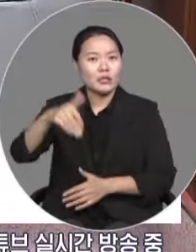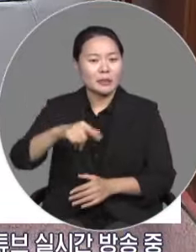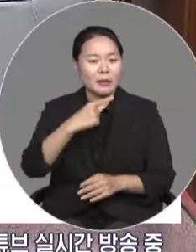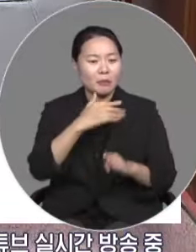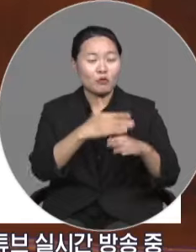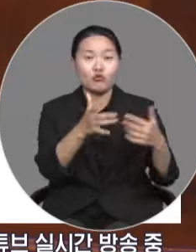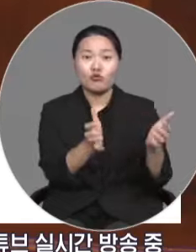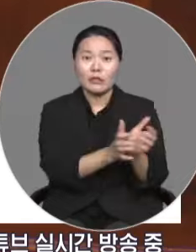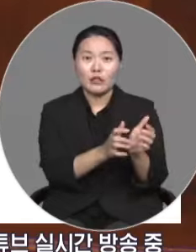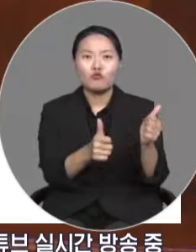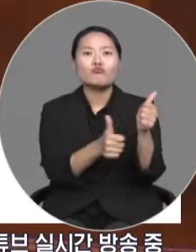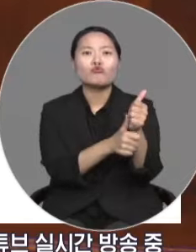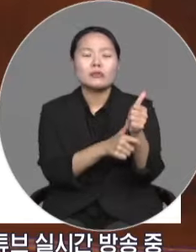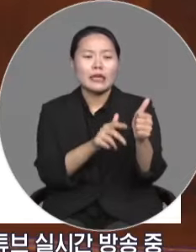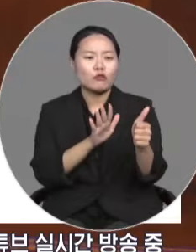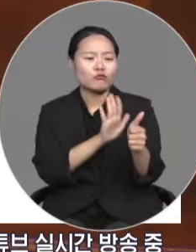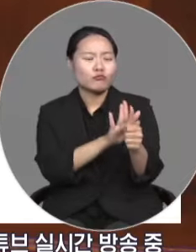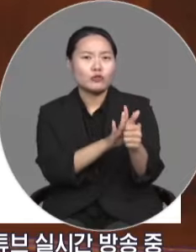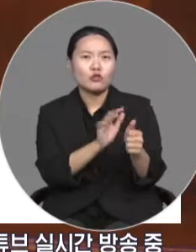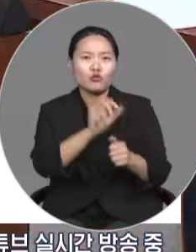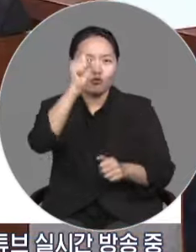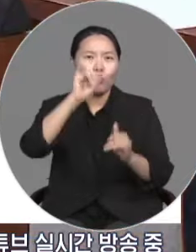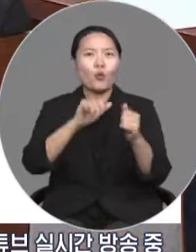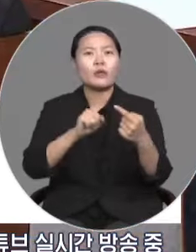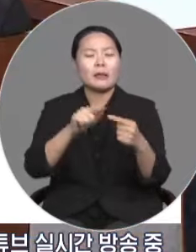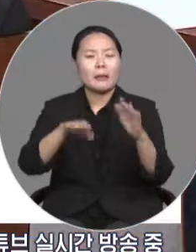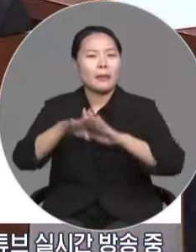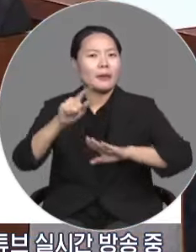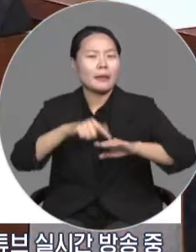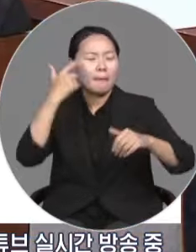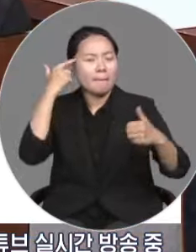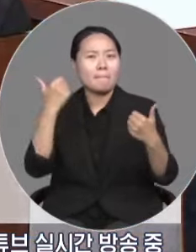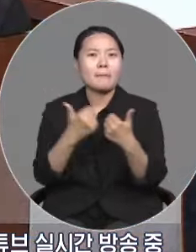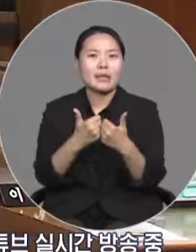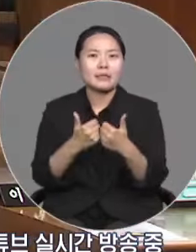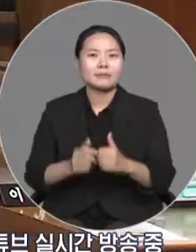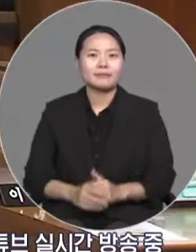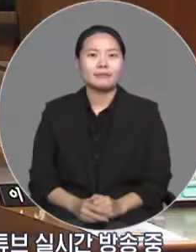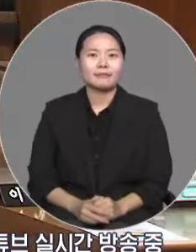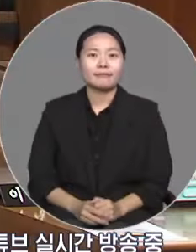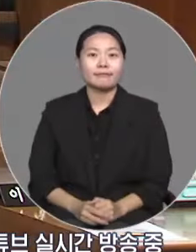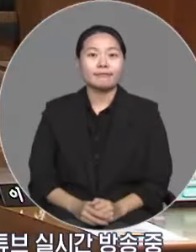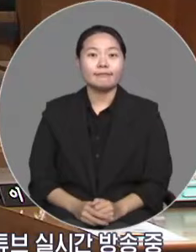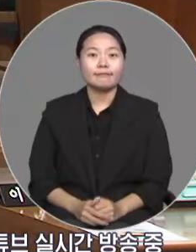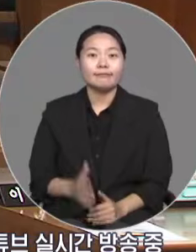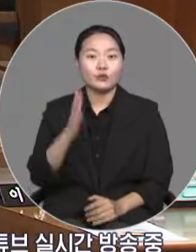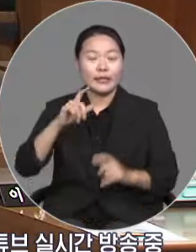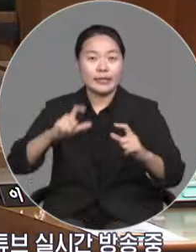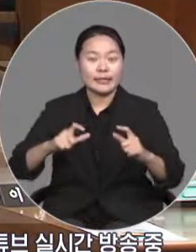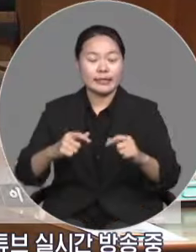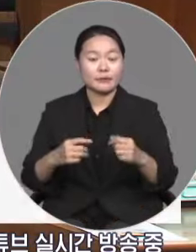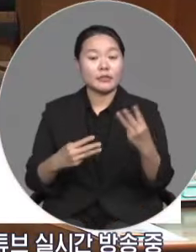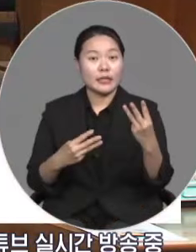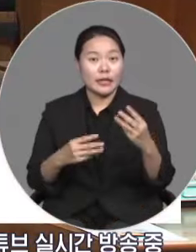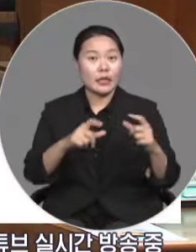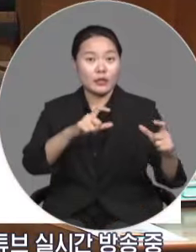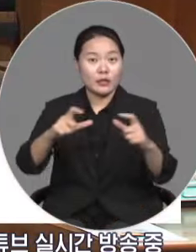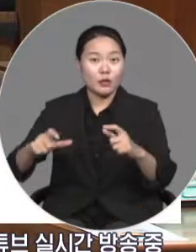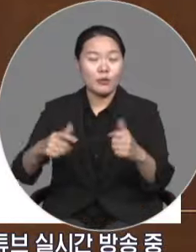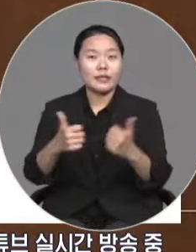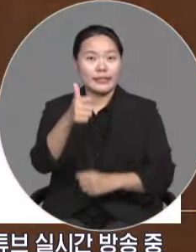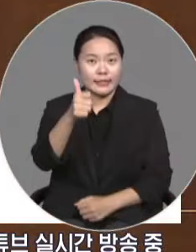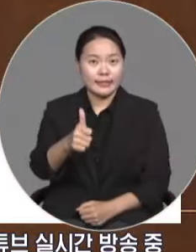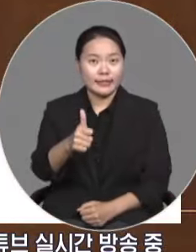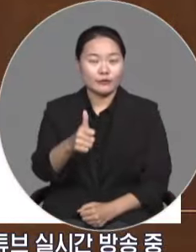몫인 부의장 지지 후보를 놓고 여야가 의견차를 보인 겁니다. 울산 지역 나머지 3개 기초의회